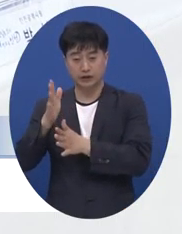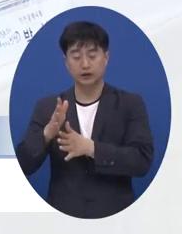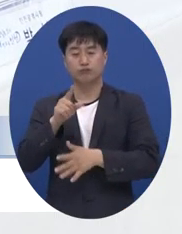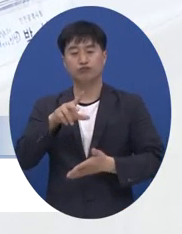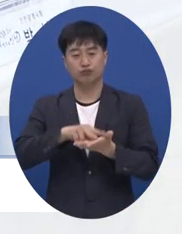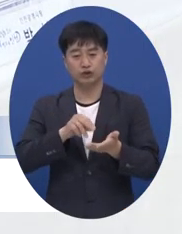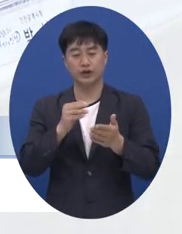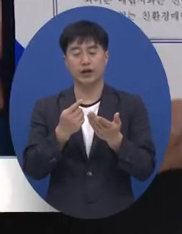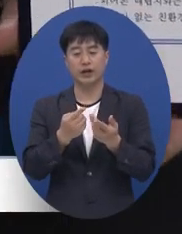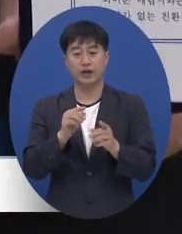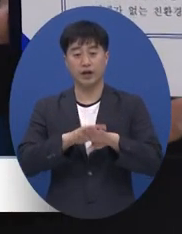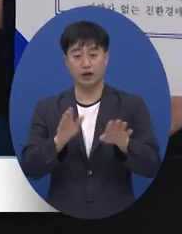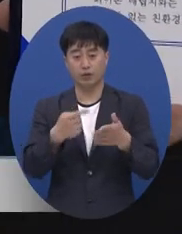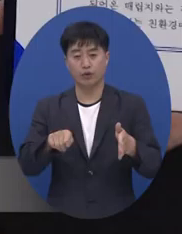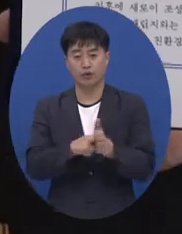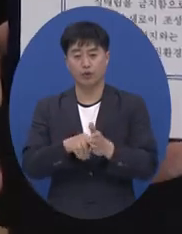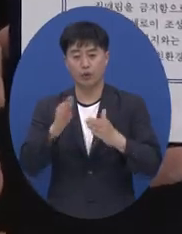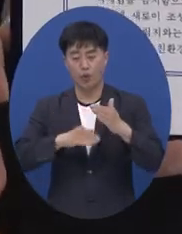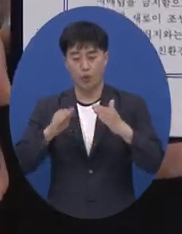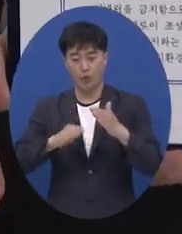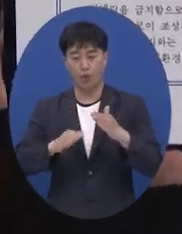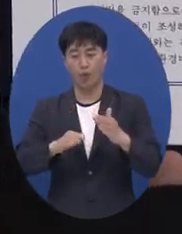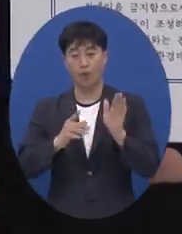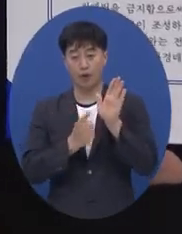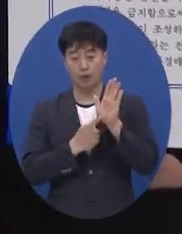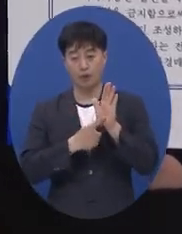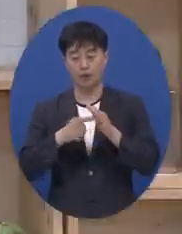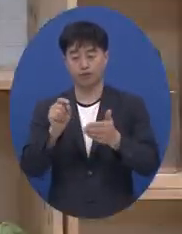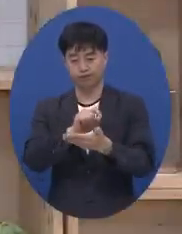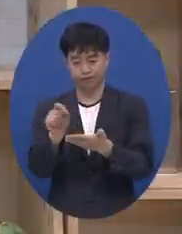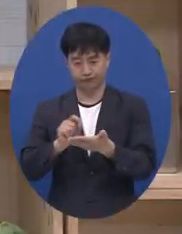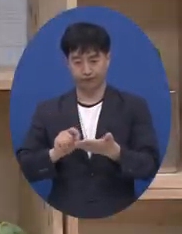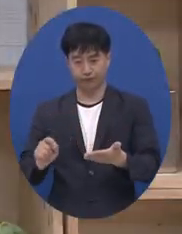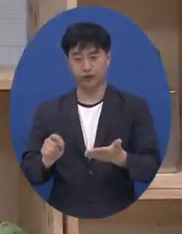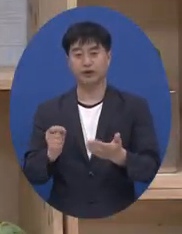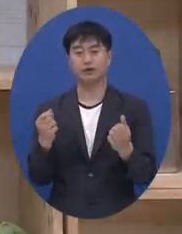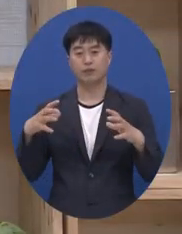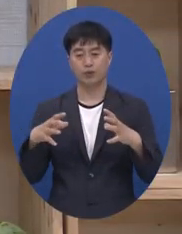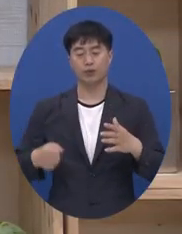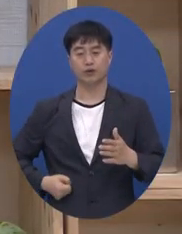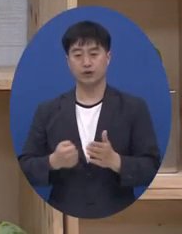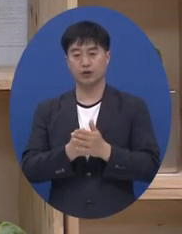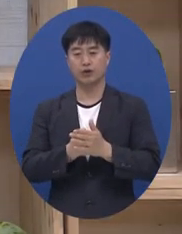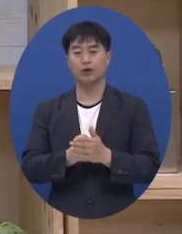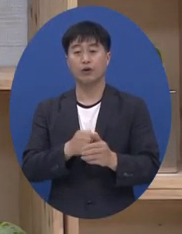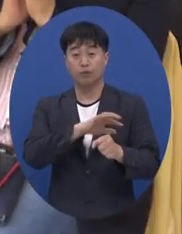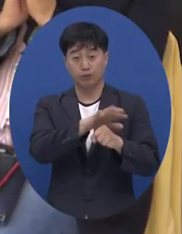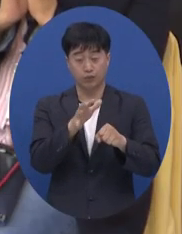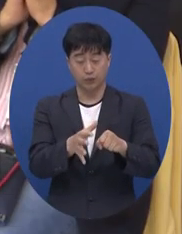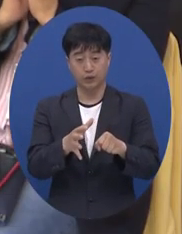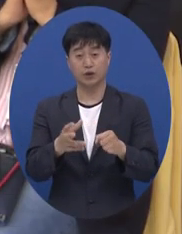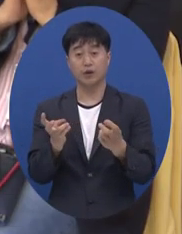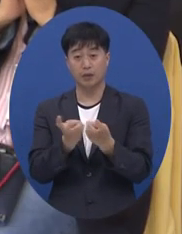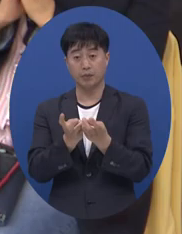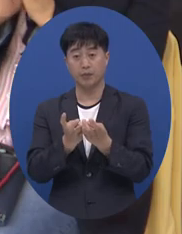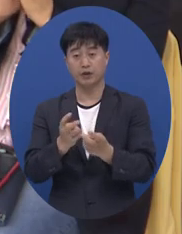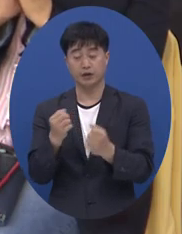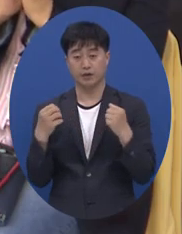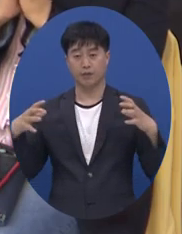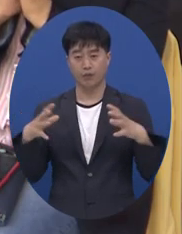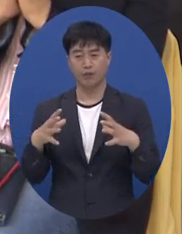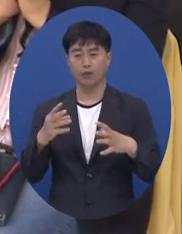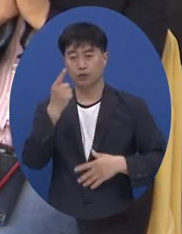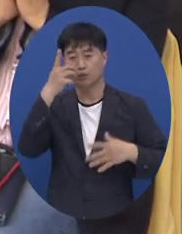공동 발표문에 서명하고 힘을 합치기로 했습니다. 수도권 대체 매립지 현안에 적극 협력하고 정부가 수도권 쓰레기